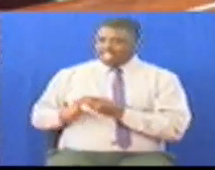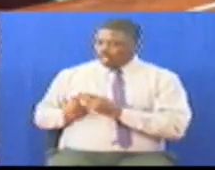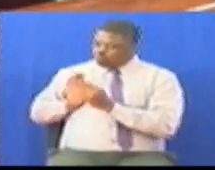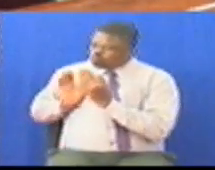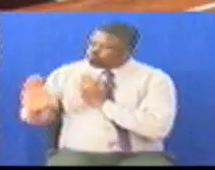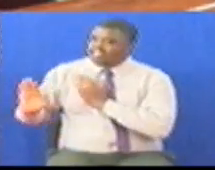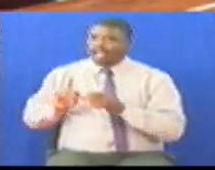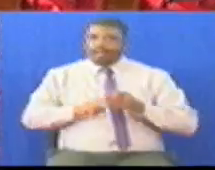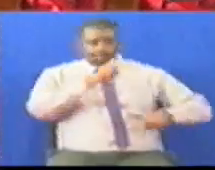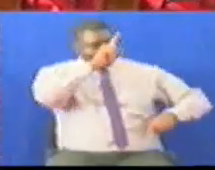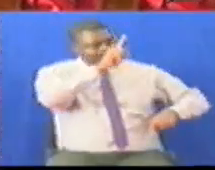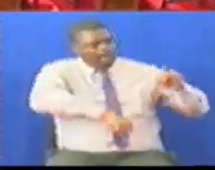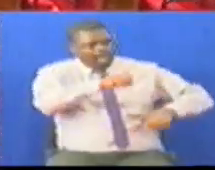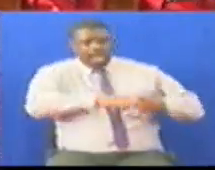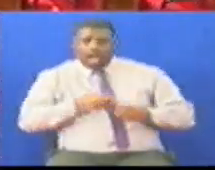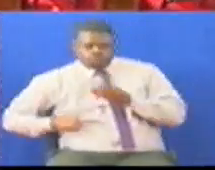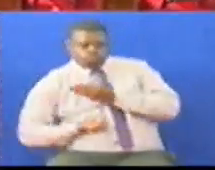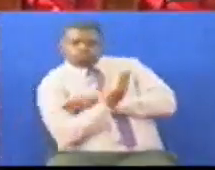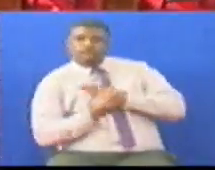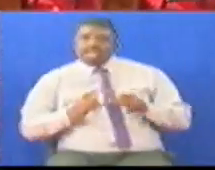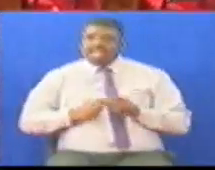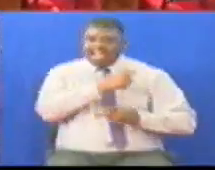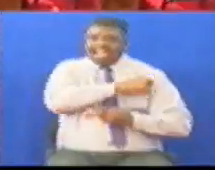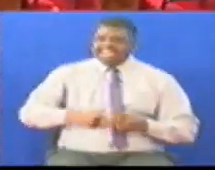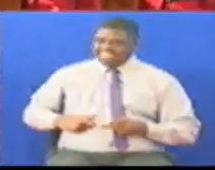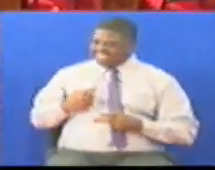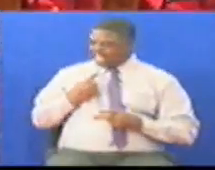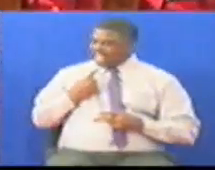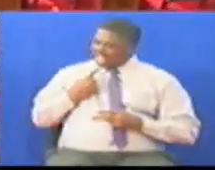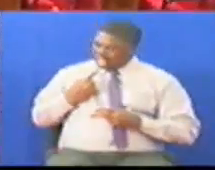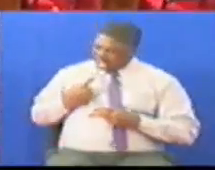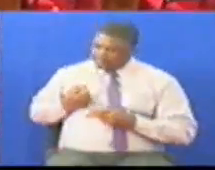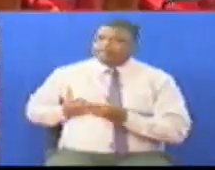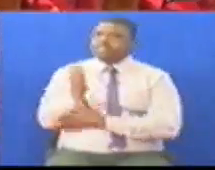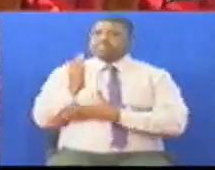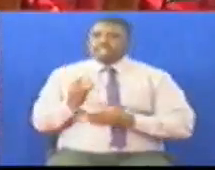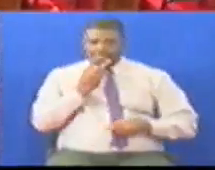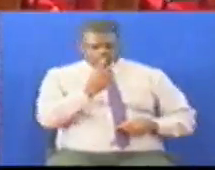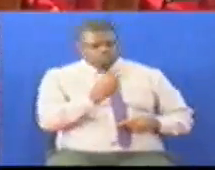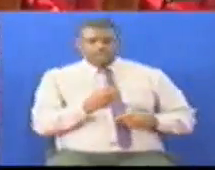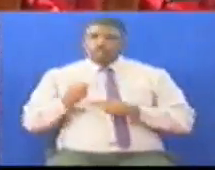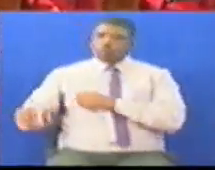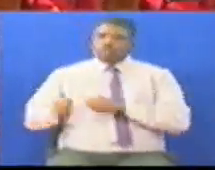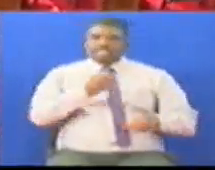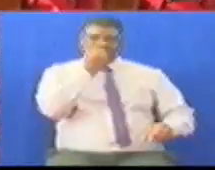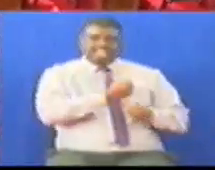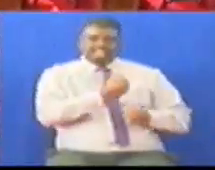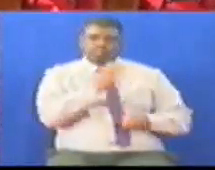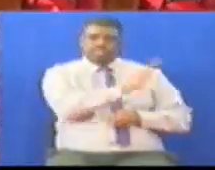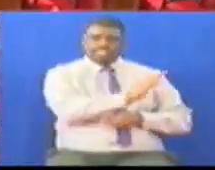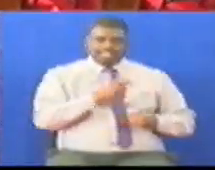rushwa, na rais amemthibitisha baada ya kuona utendaji wake umekuwa wa kuridhisha,